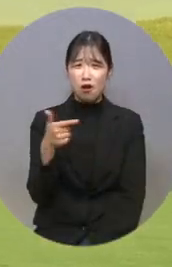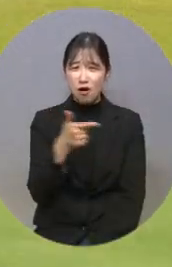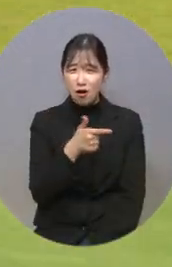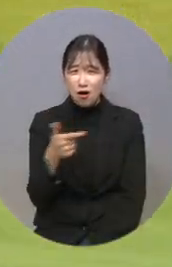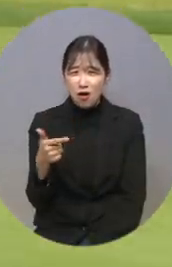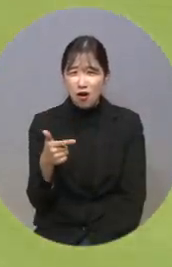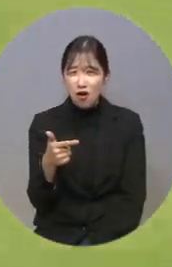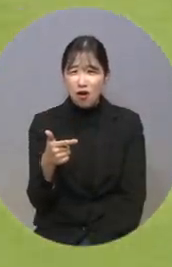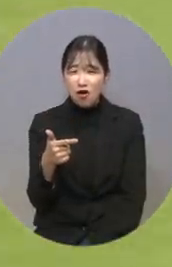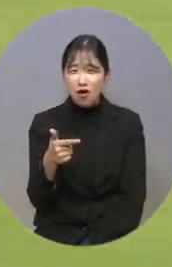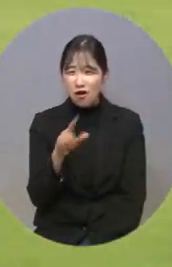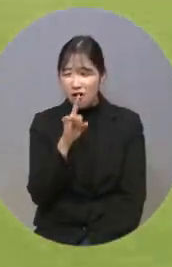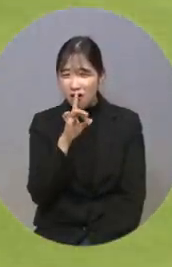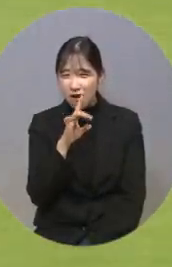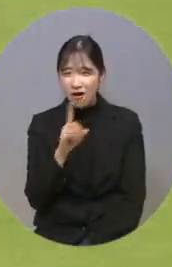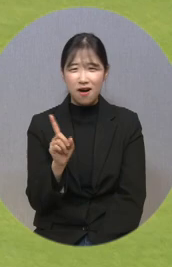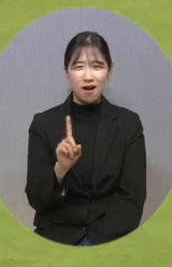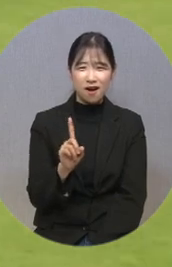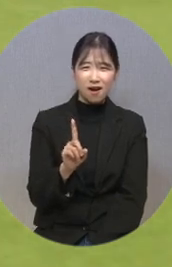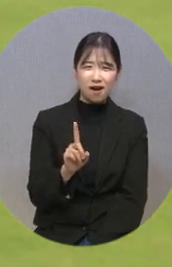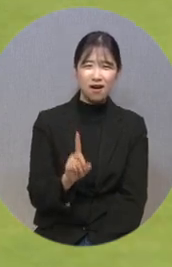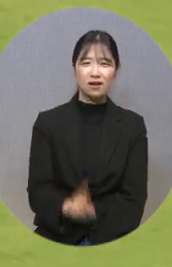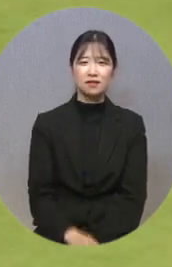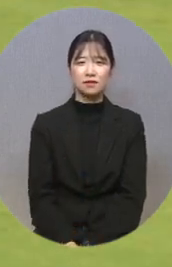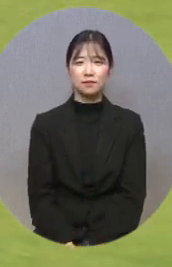오! 아, 컸어,